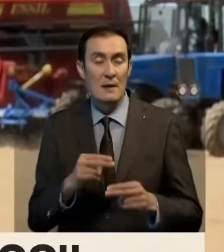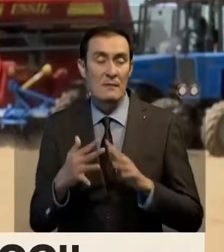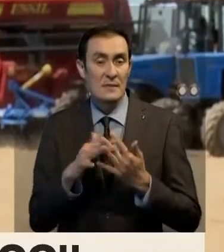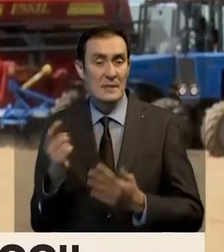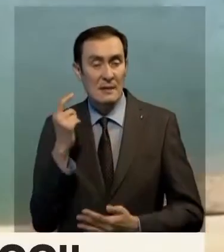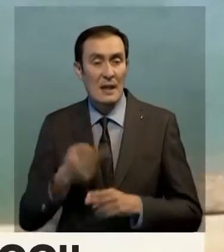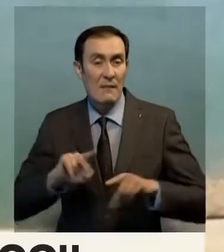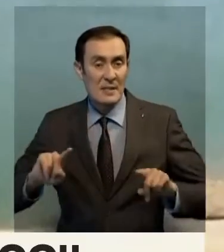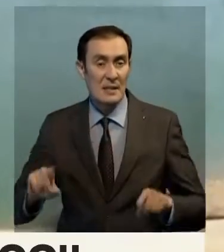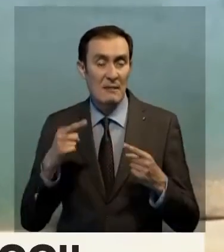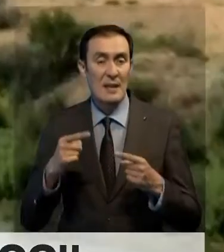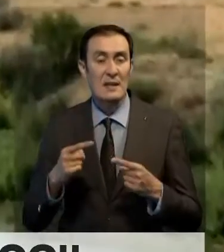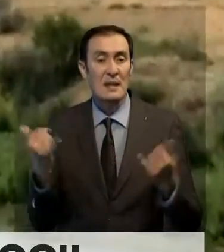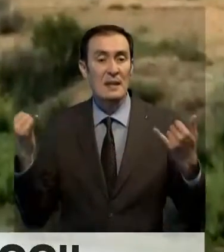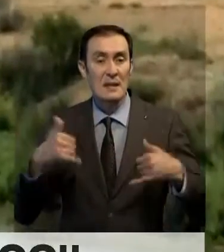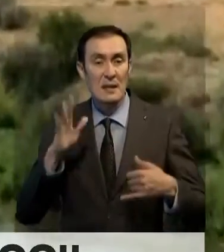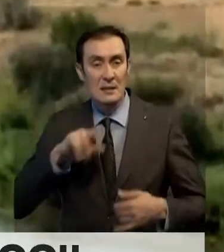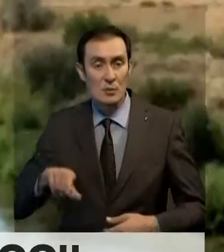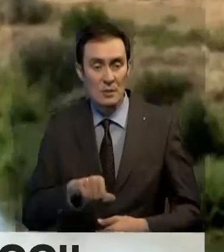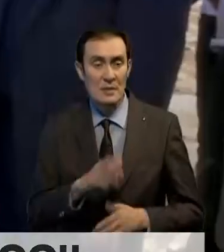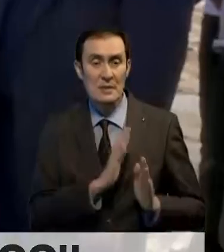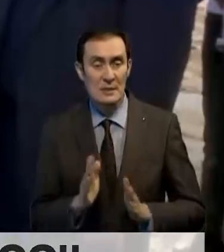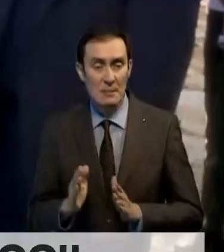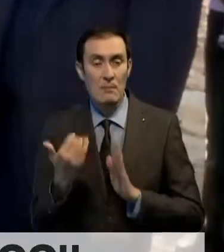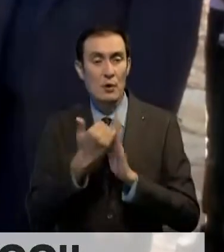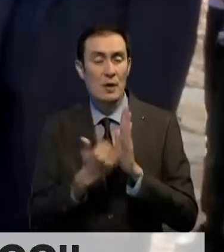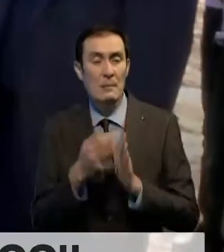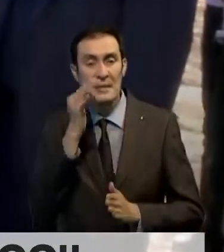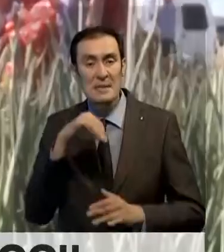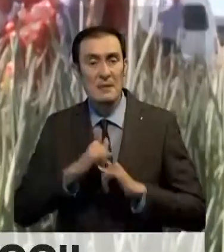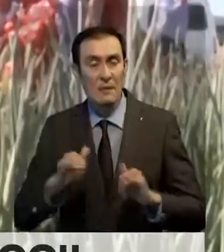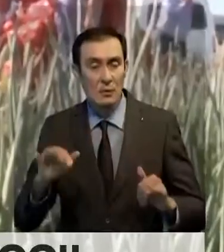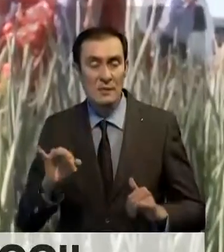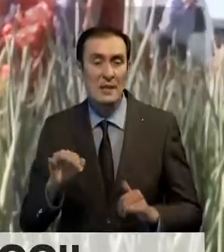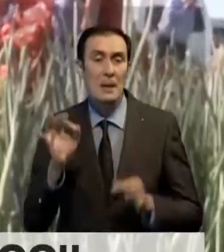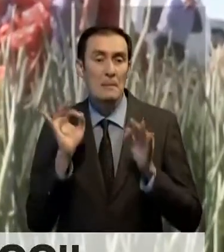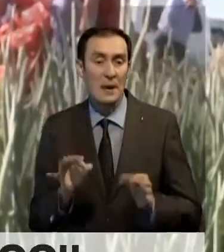секторе восстановление ирригационных систем, создание современной программы семеноводства